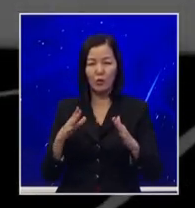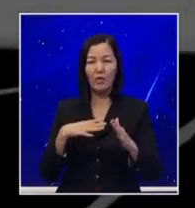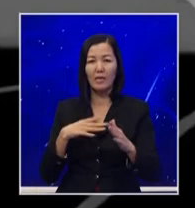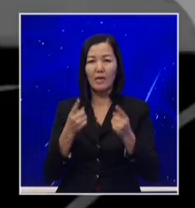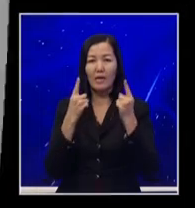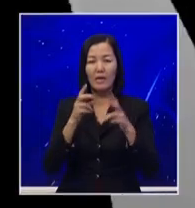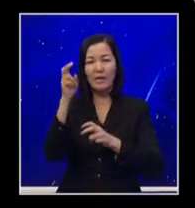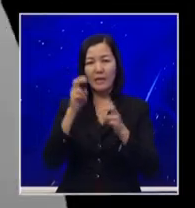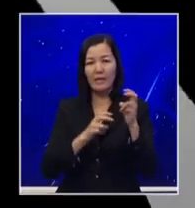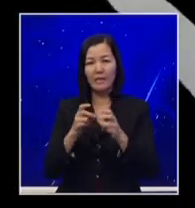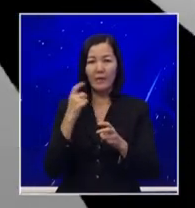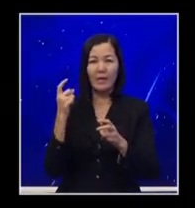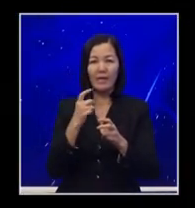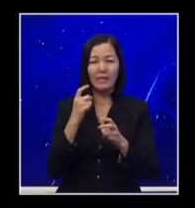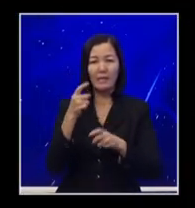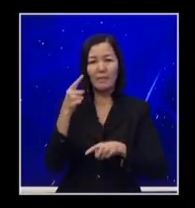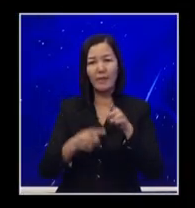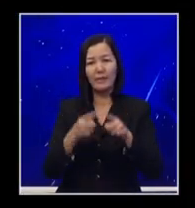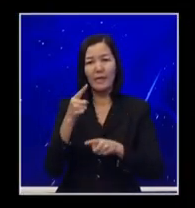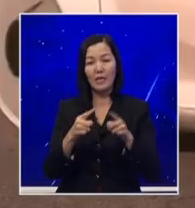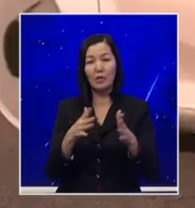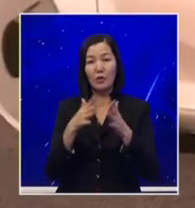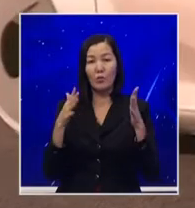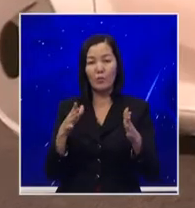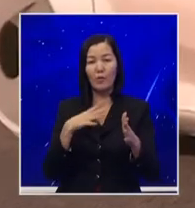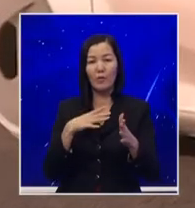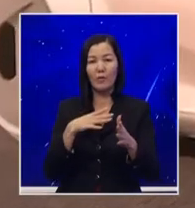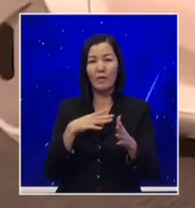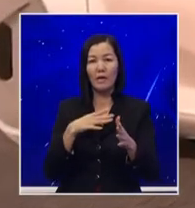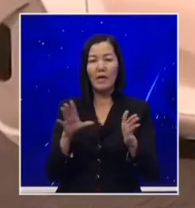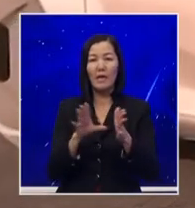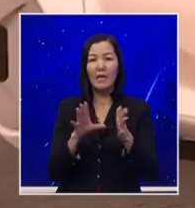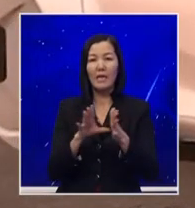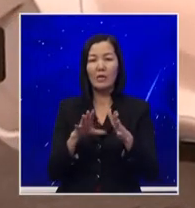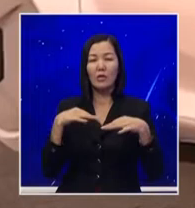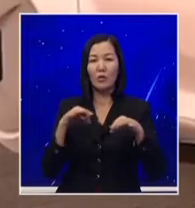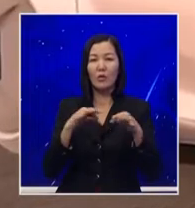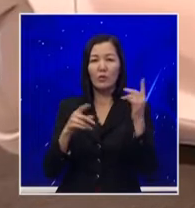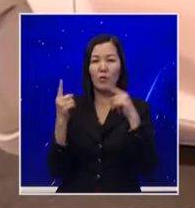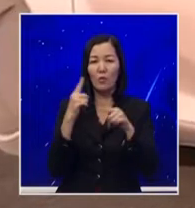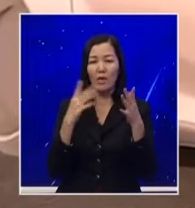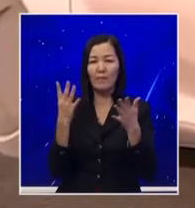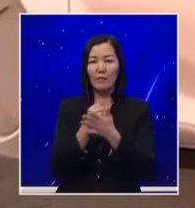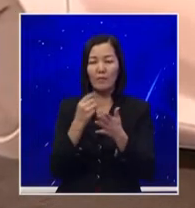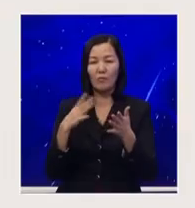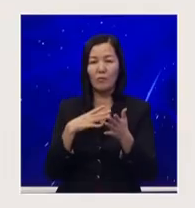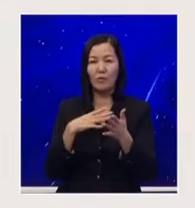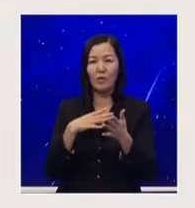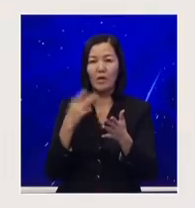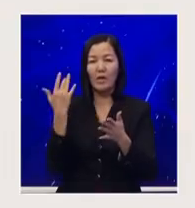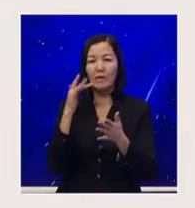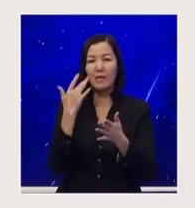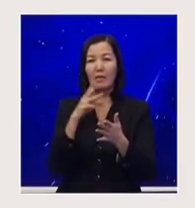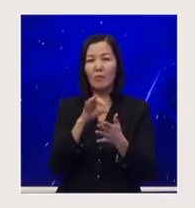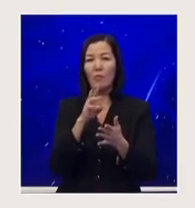ірі кәсіпкердің бәсекелестер қатары да толығуда. Apple мен Hyundai электр қуатымен жүретін көлік құрастырмақ. Көлік Джорджия штатындағы Kia